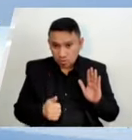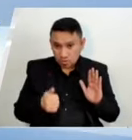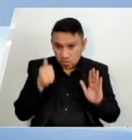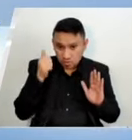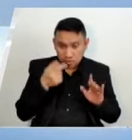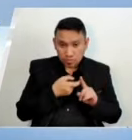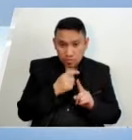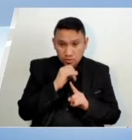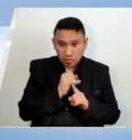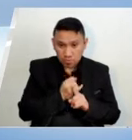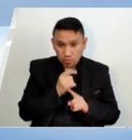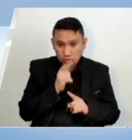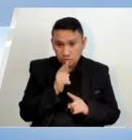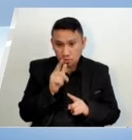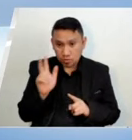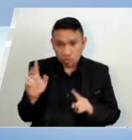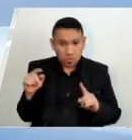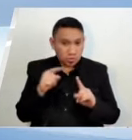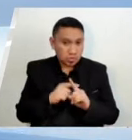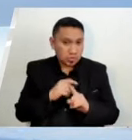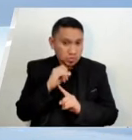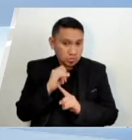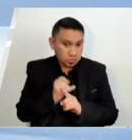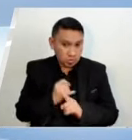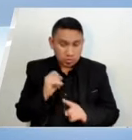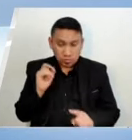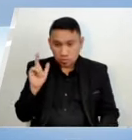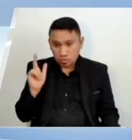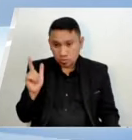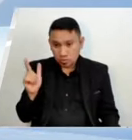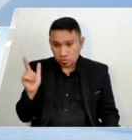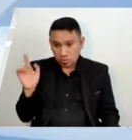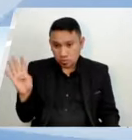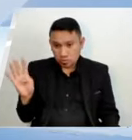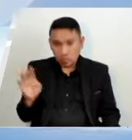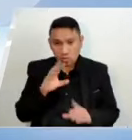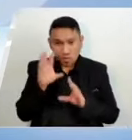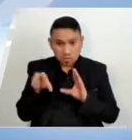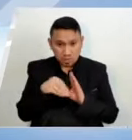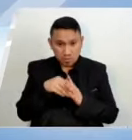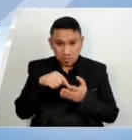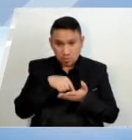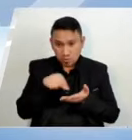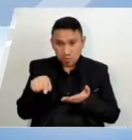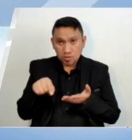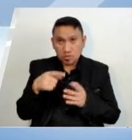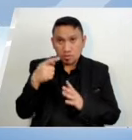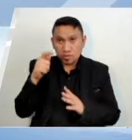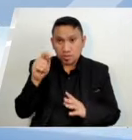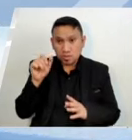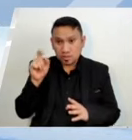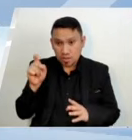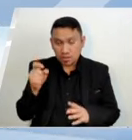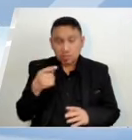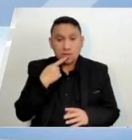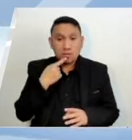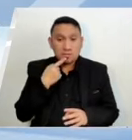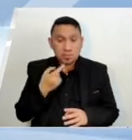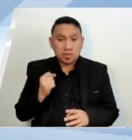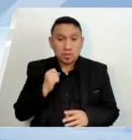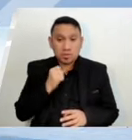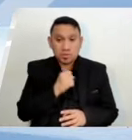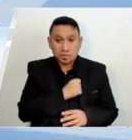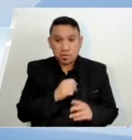2023 Hanggang January 30 2024 kabilang ang binayaran nilang buwis tiniyak ng senado na mananatili itong